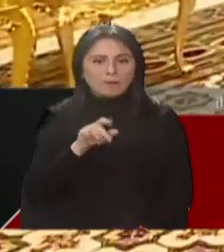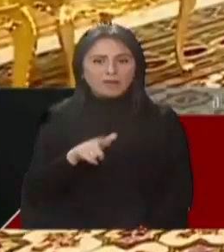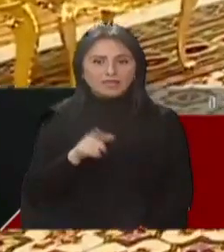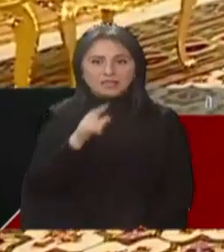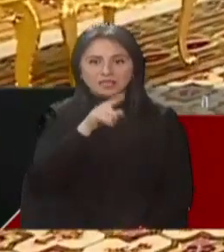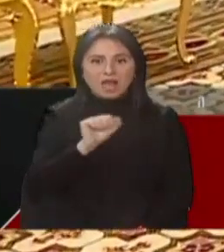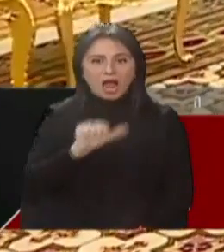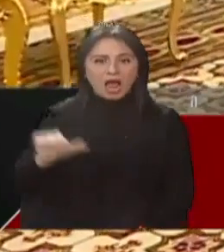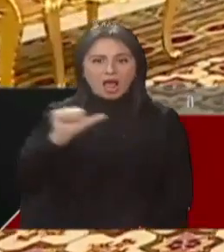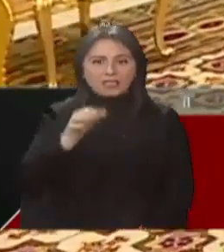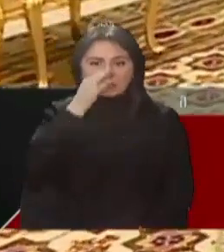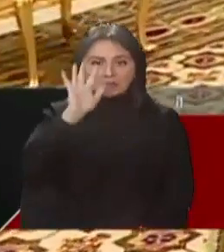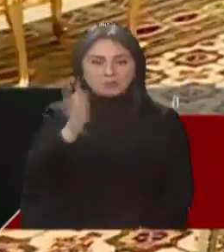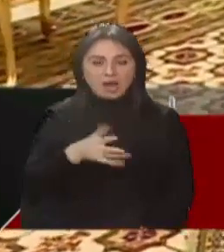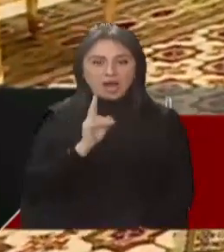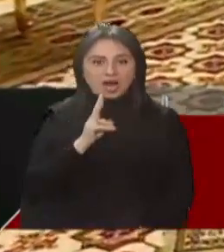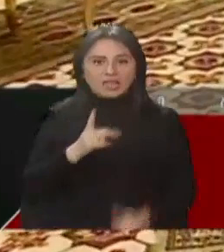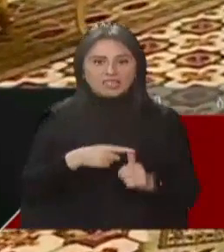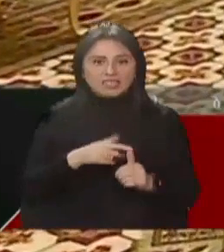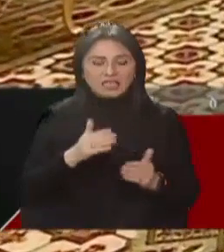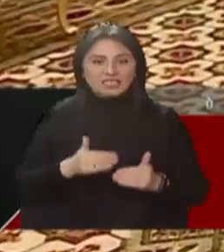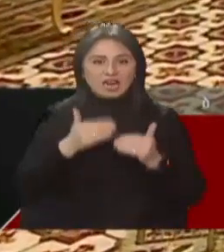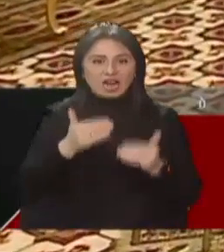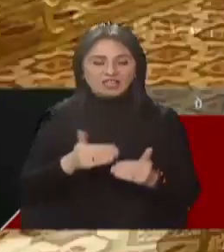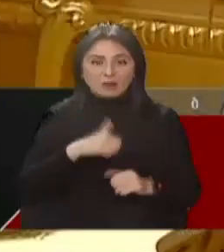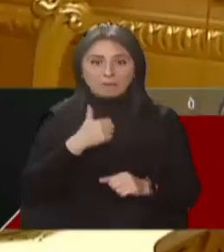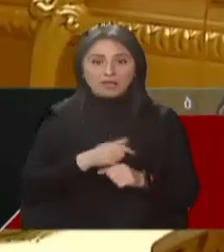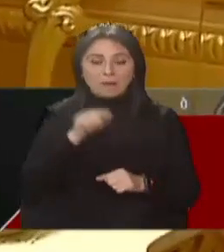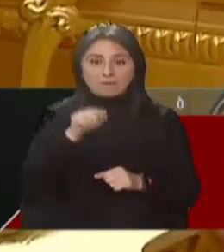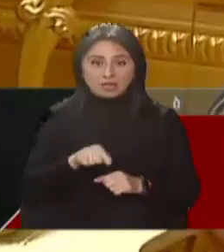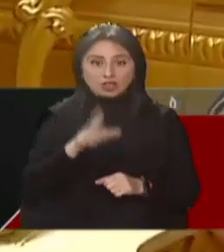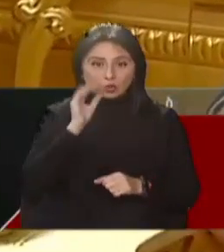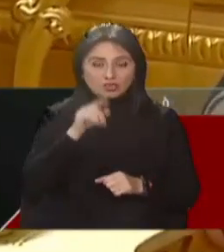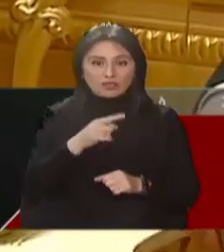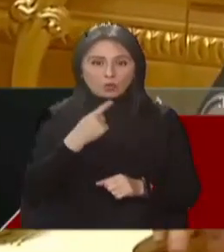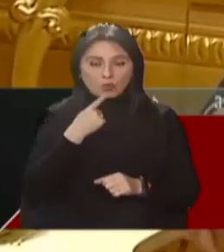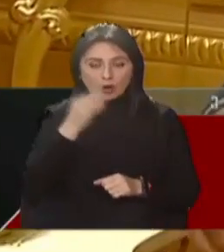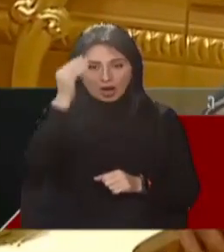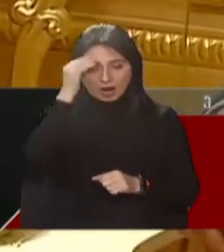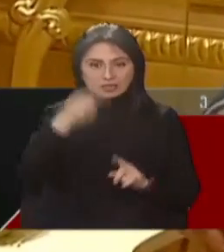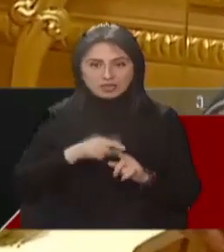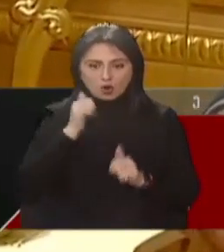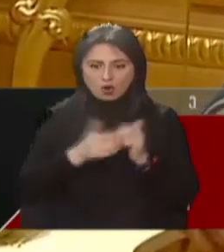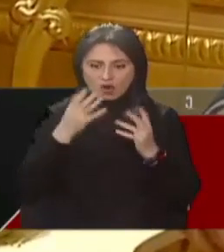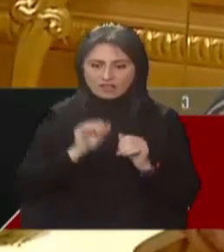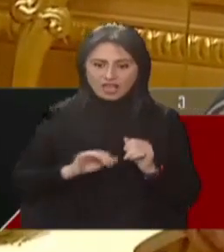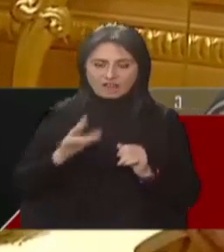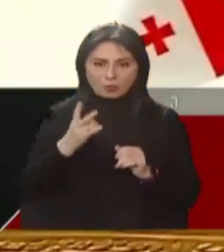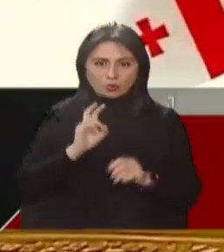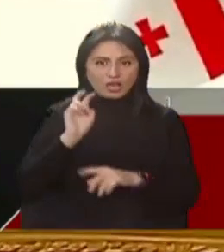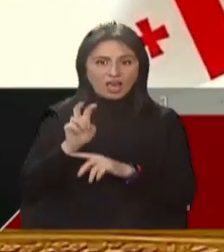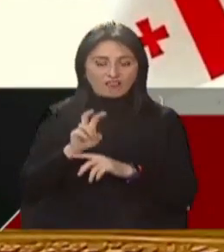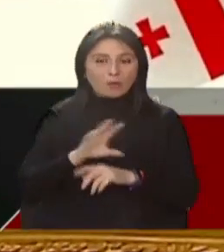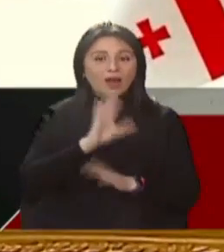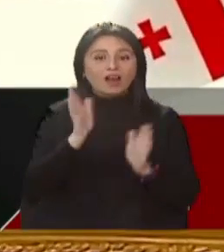გეზი აზიისკენ კანდიდატის სტატუსი გადავადებული ქვეყნის მეთაურს, მაშინ როცა იმავე სკეპტიკოსთა აზრით ყოველდღე დასავლეთში უნდა ევლო.